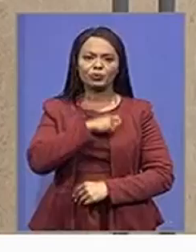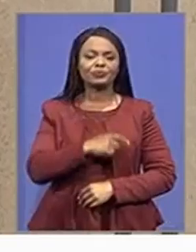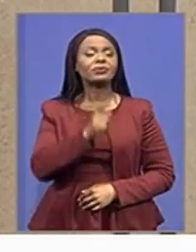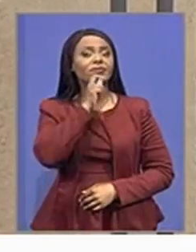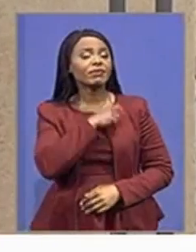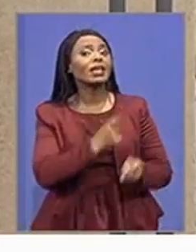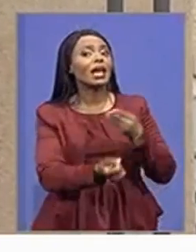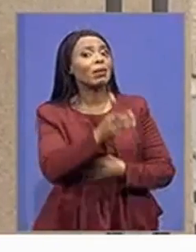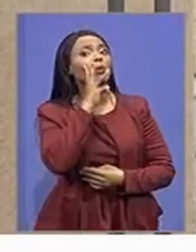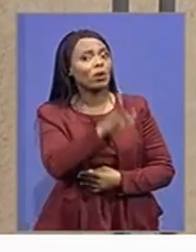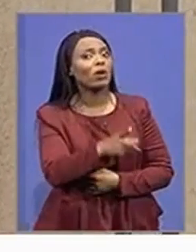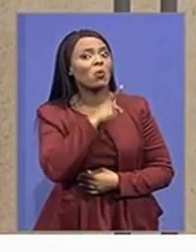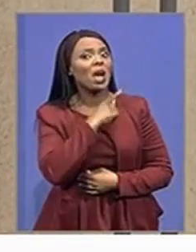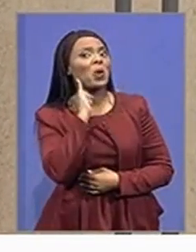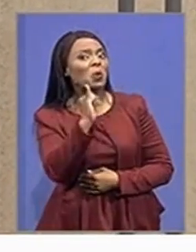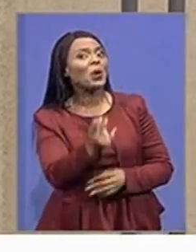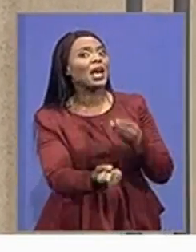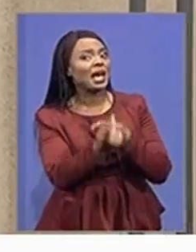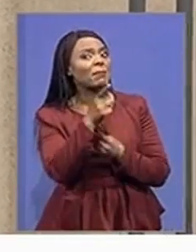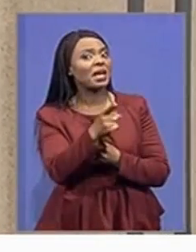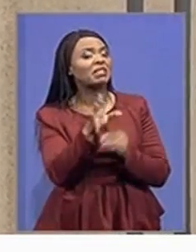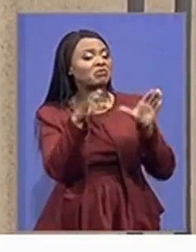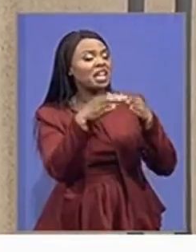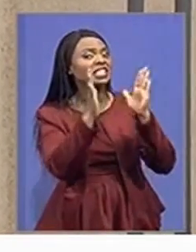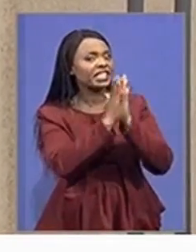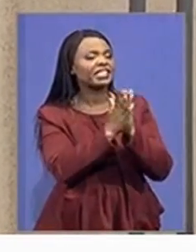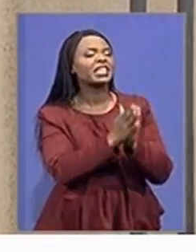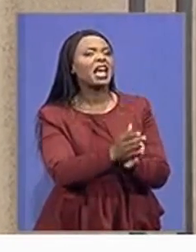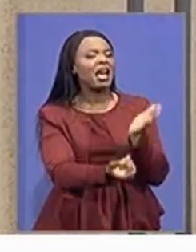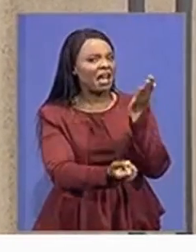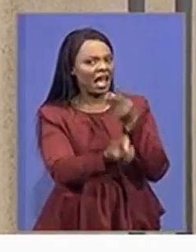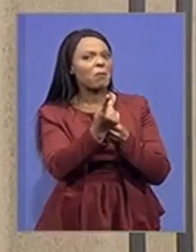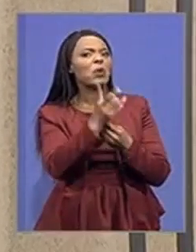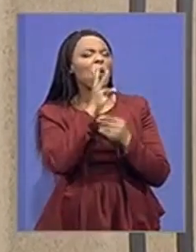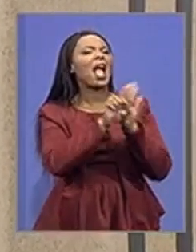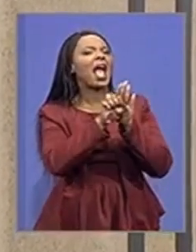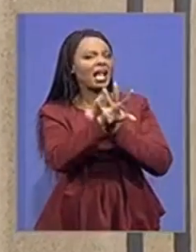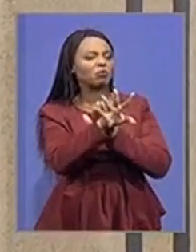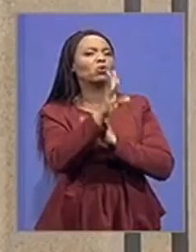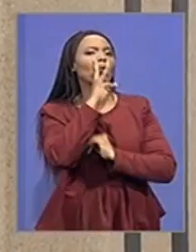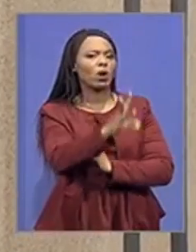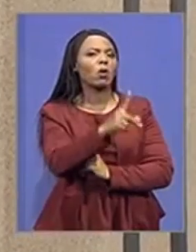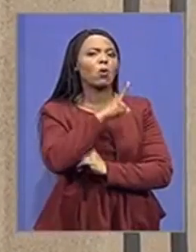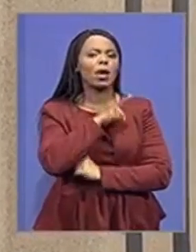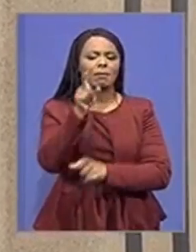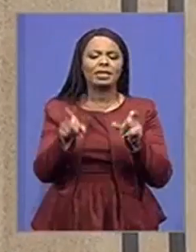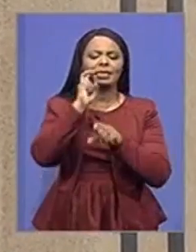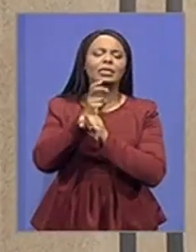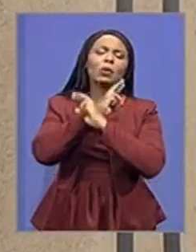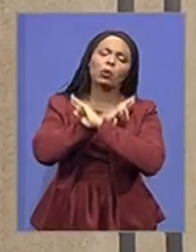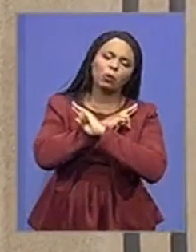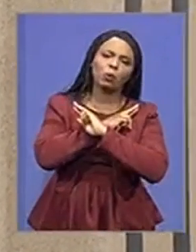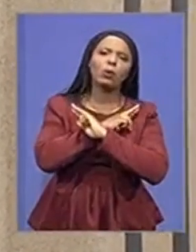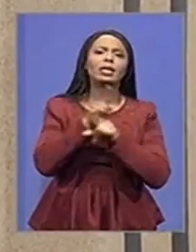etsagalang mo dikerekenyana tse itseng tsa lefifi bo tla hlaha gore batho bana ba thole phomolo, kereke ya modimo e kgutlele ho